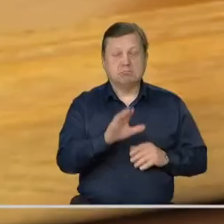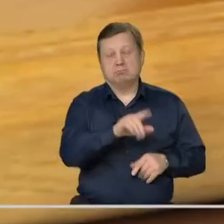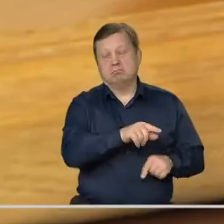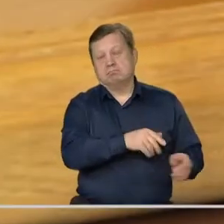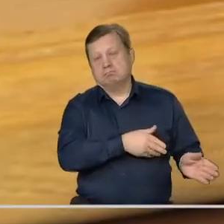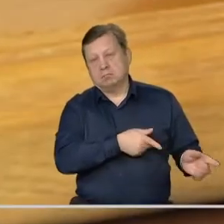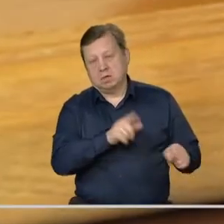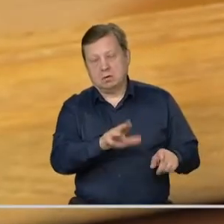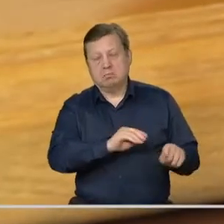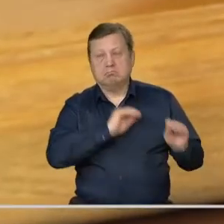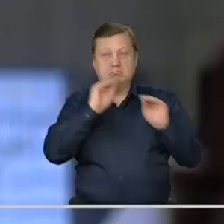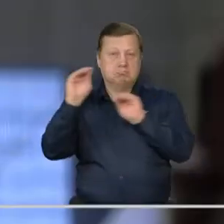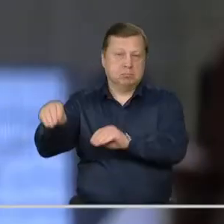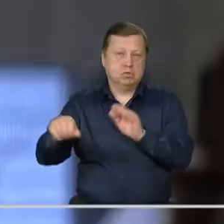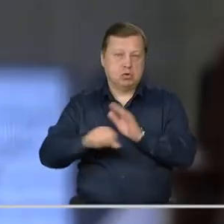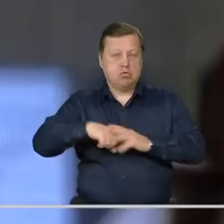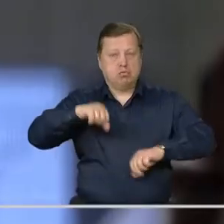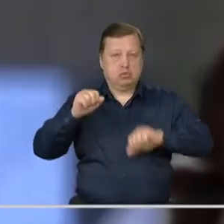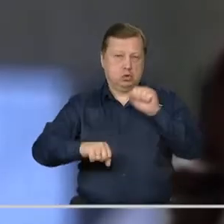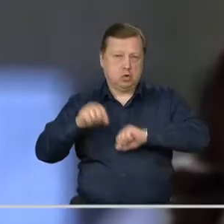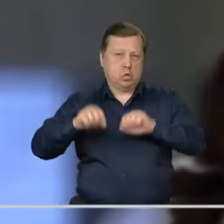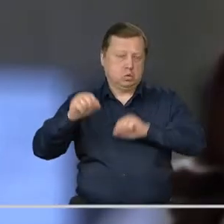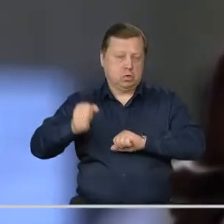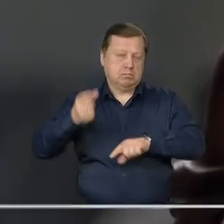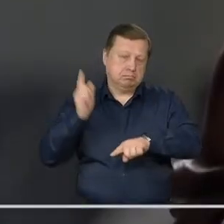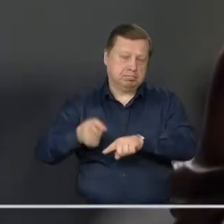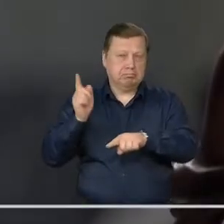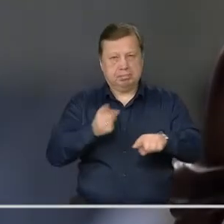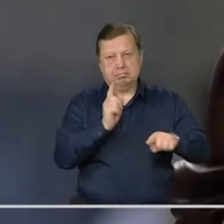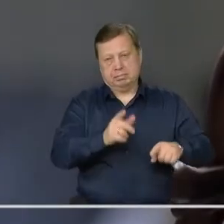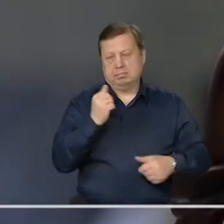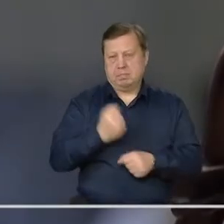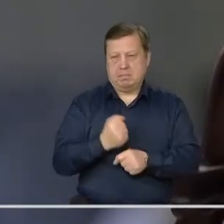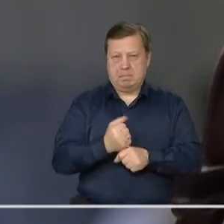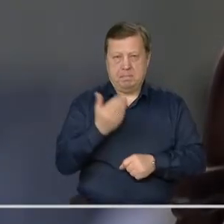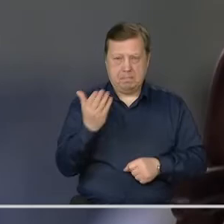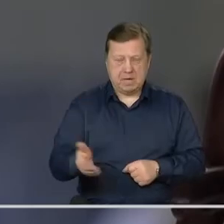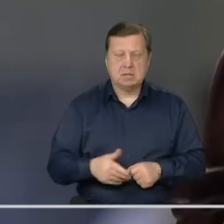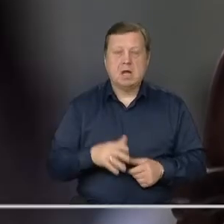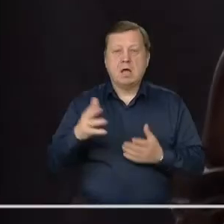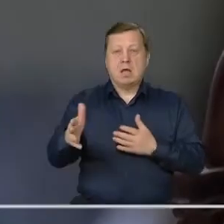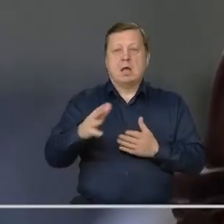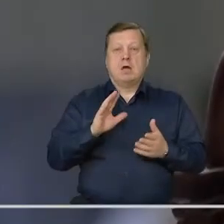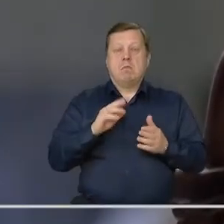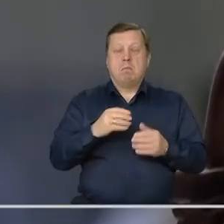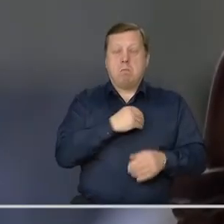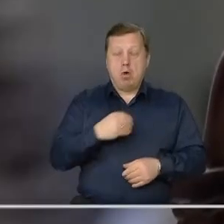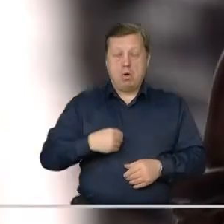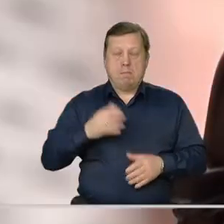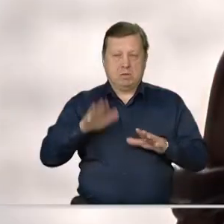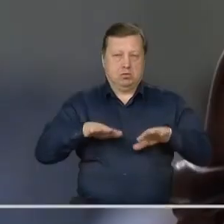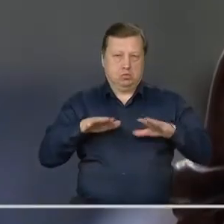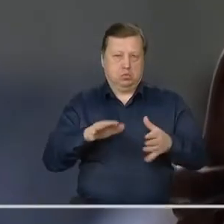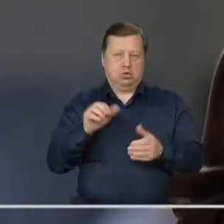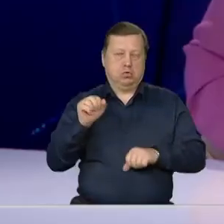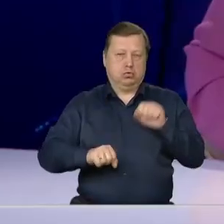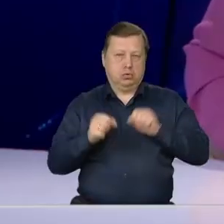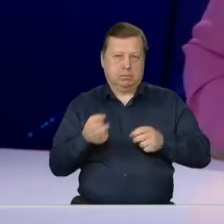trafić zza biurek do Orzekania w pełnym zakresie a na mapie Polski pojawią się nowe punkty sądowe i ancora wiadomości